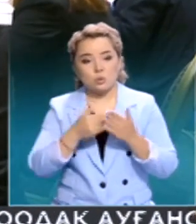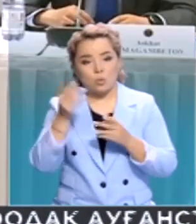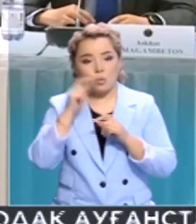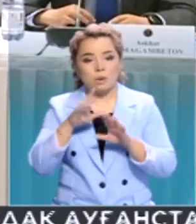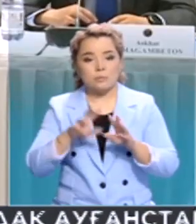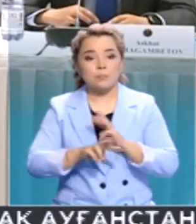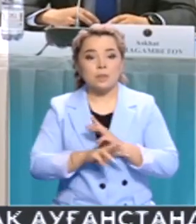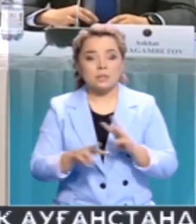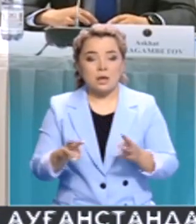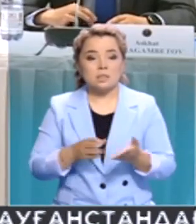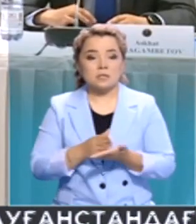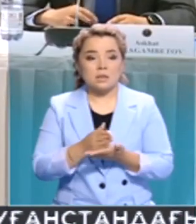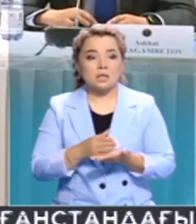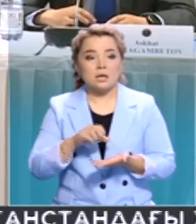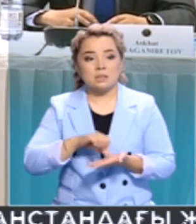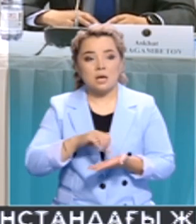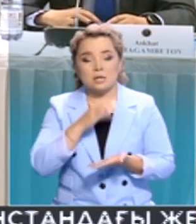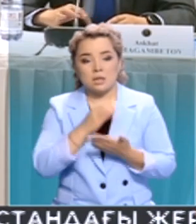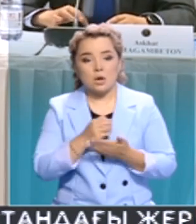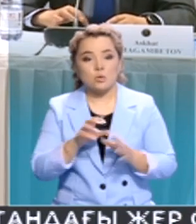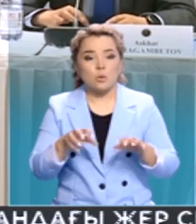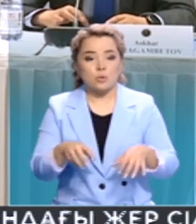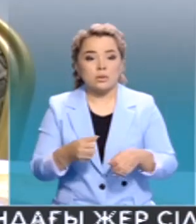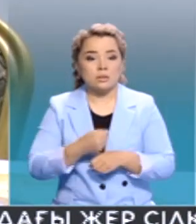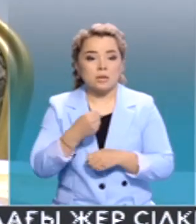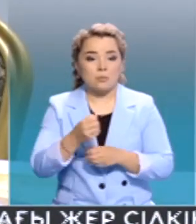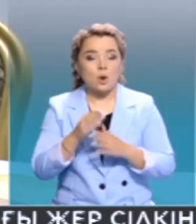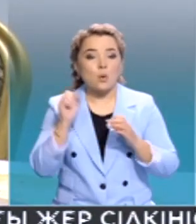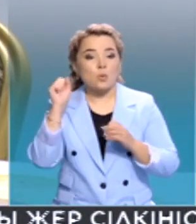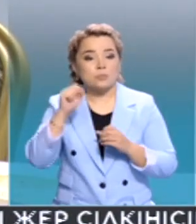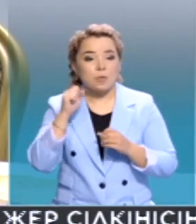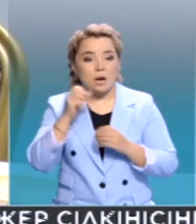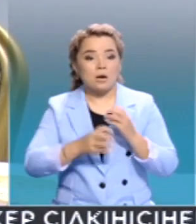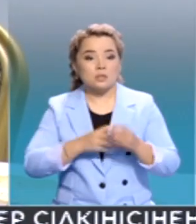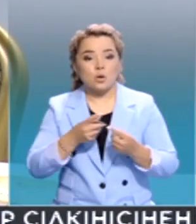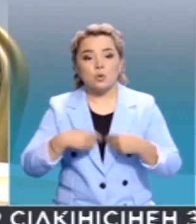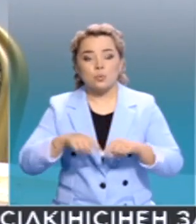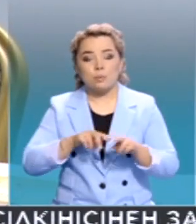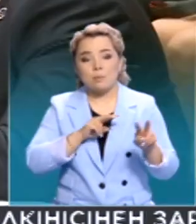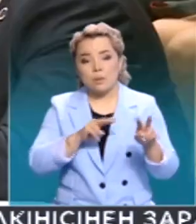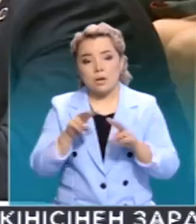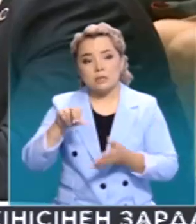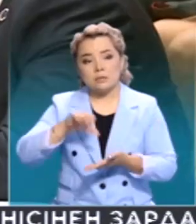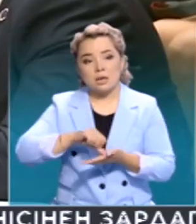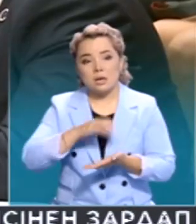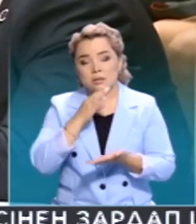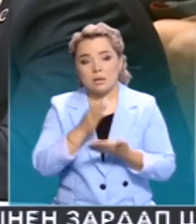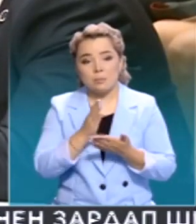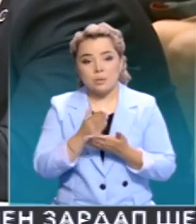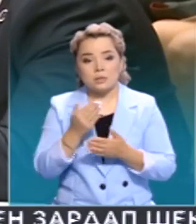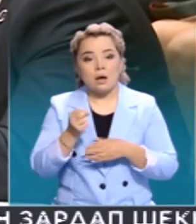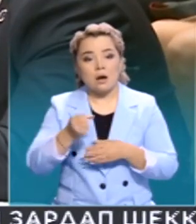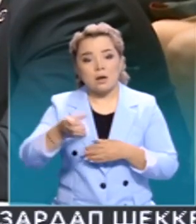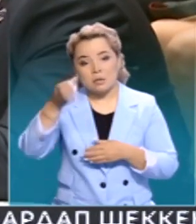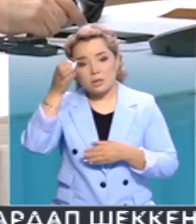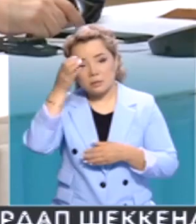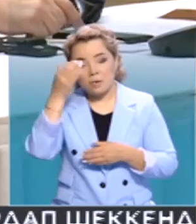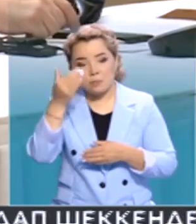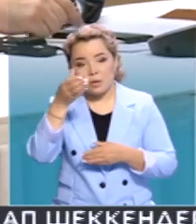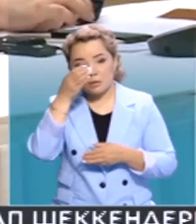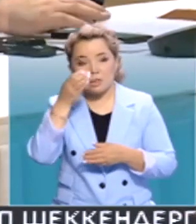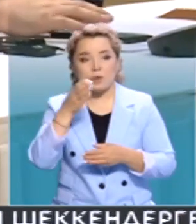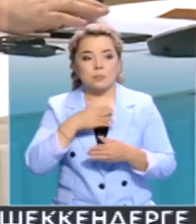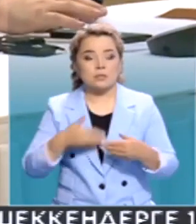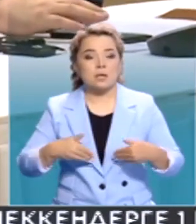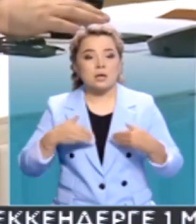оқу министрі Саясат Нұрбекті төраға етіп бекітті. Ал Өзбекстан халықаралық ұйымға бақылаушы мәртебесін алды. Академияның ғылыми кеңесі